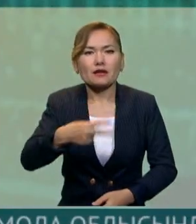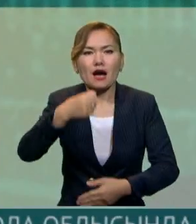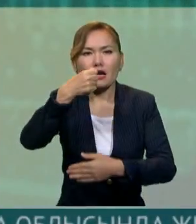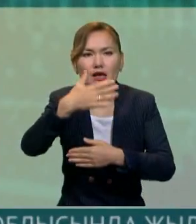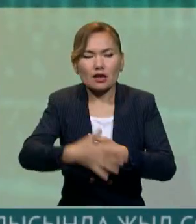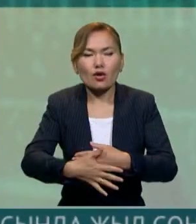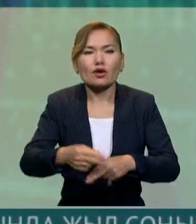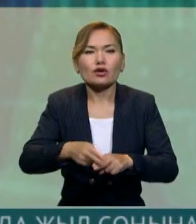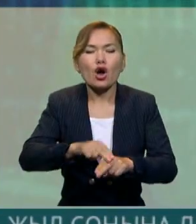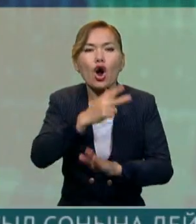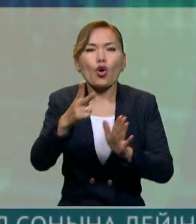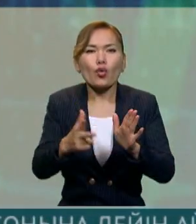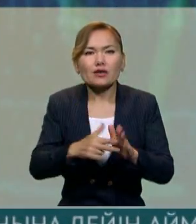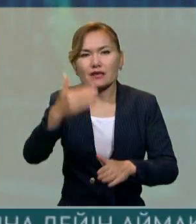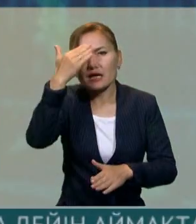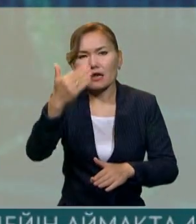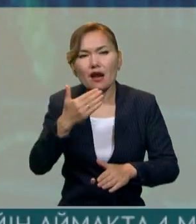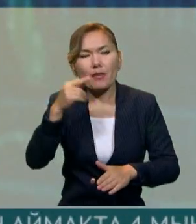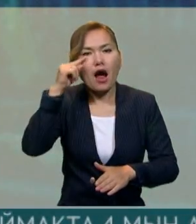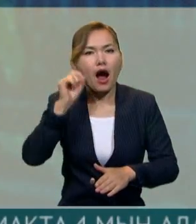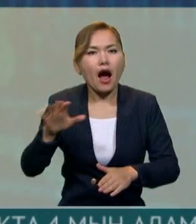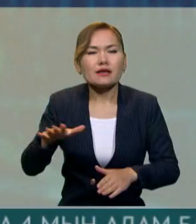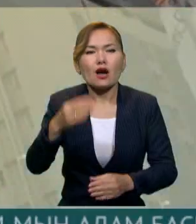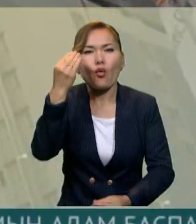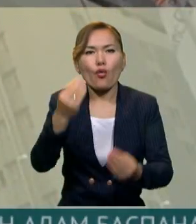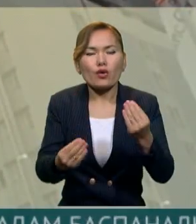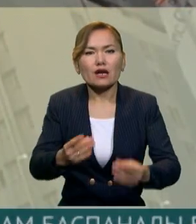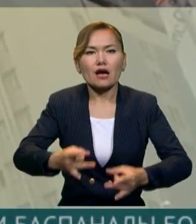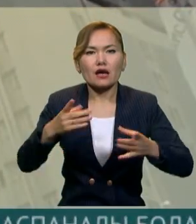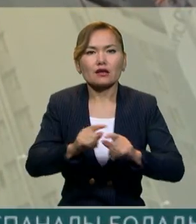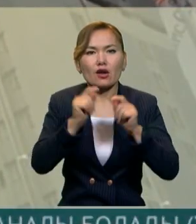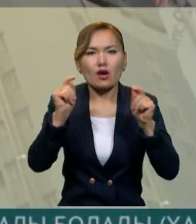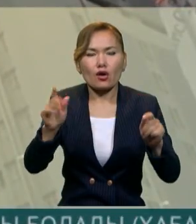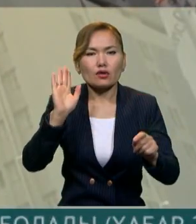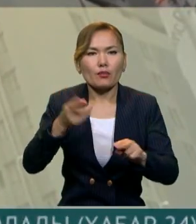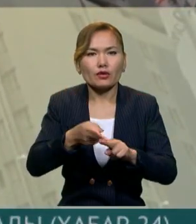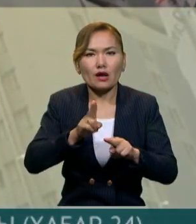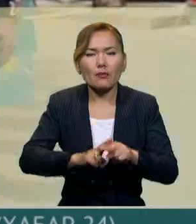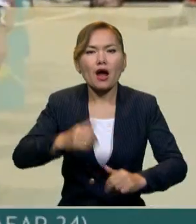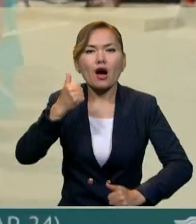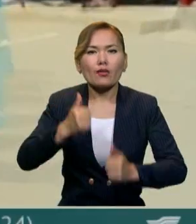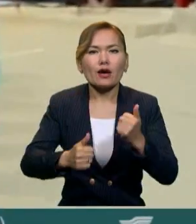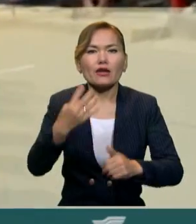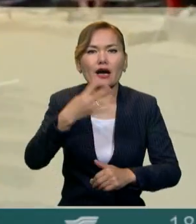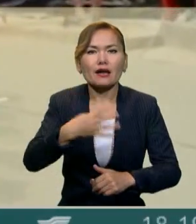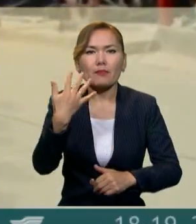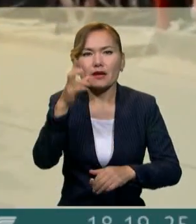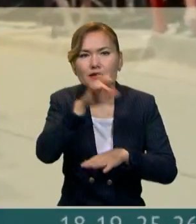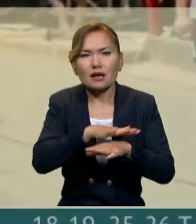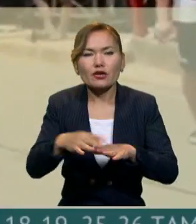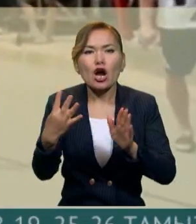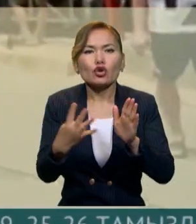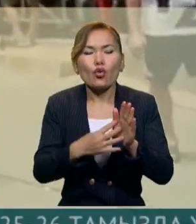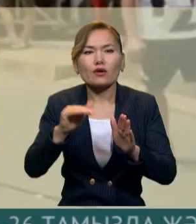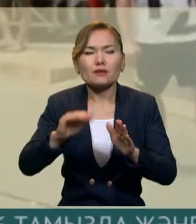астанасы Джакартада 18-ші жазғы Азия ойындарының ашылу салтанаты өтеді. Сары құрлықтың басты додасына 45 елдің 9,000-нан